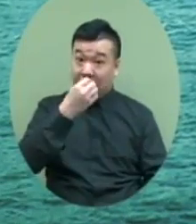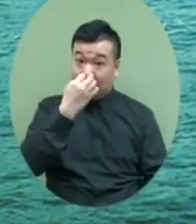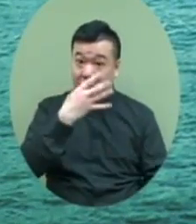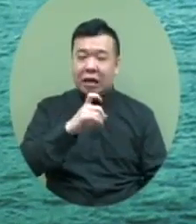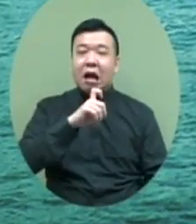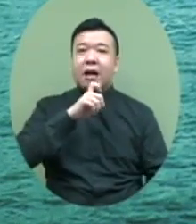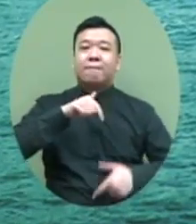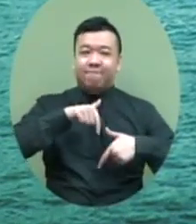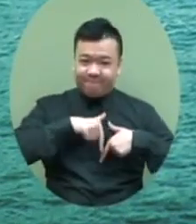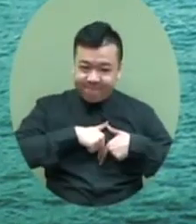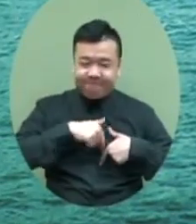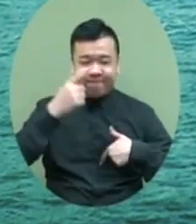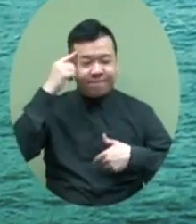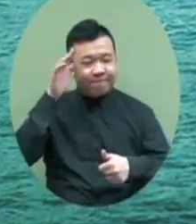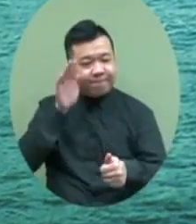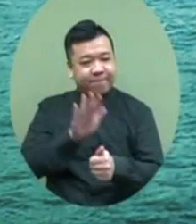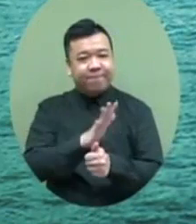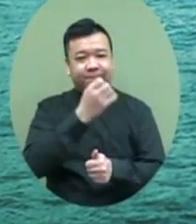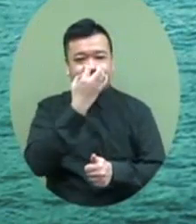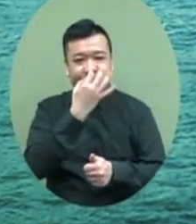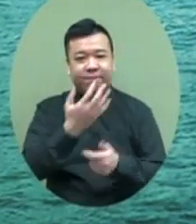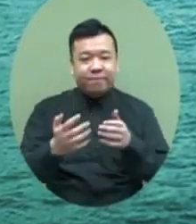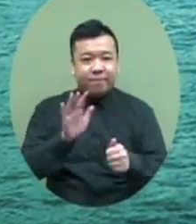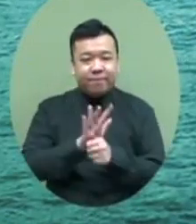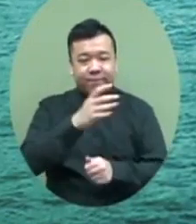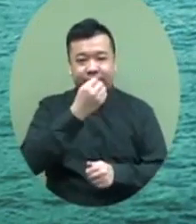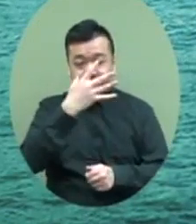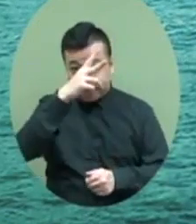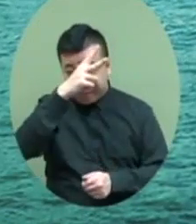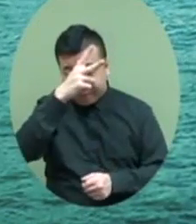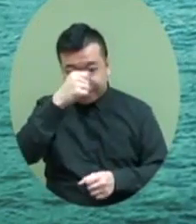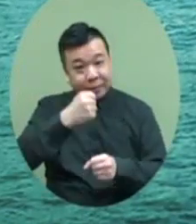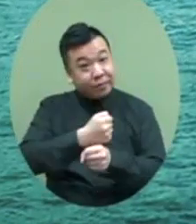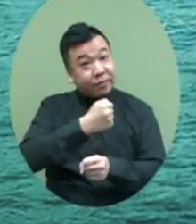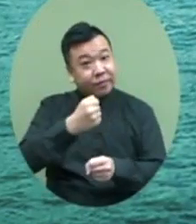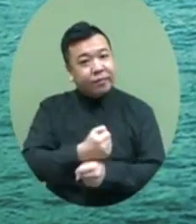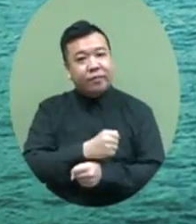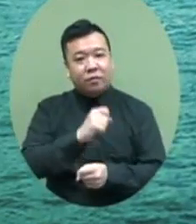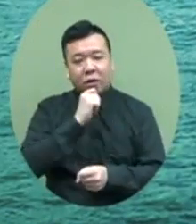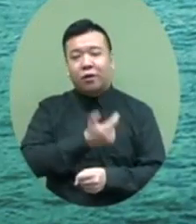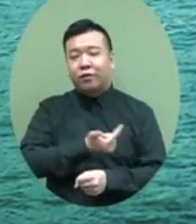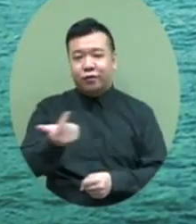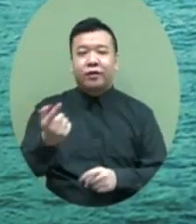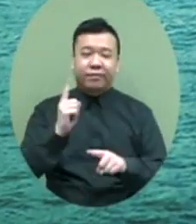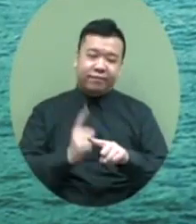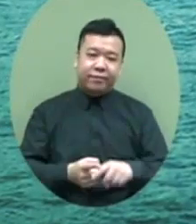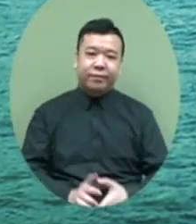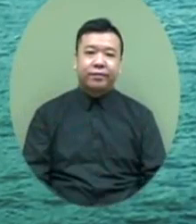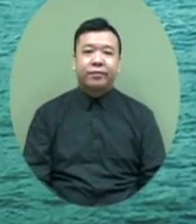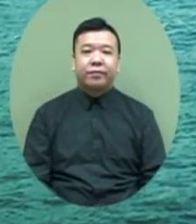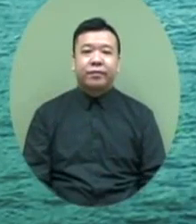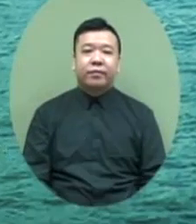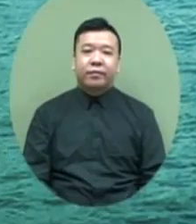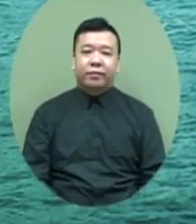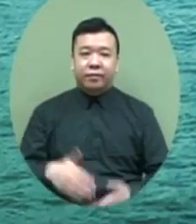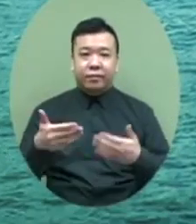有心為香港、為香港政府去做嘢嘅人咧，亦都大有人在嘅。咁所